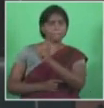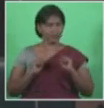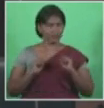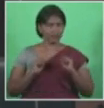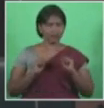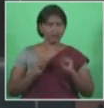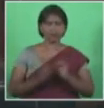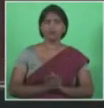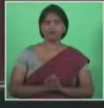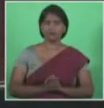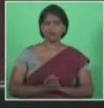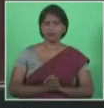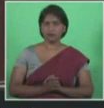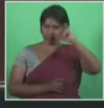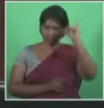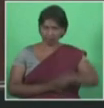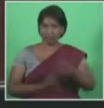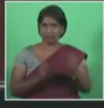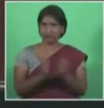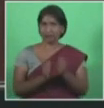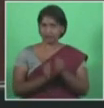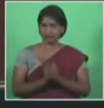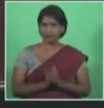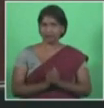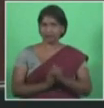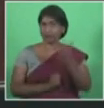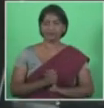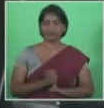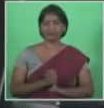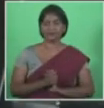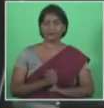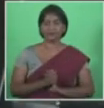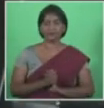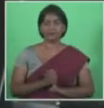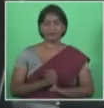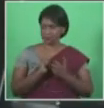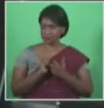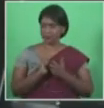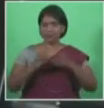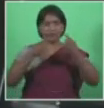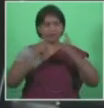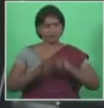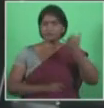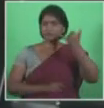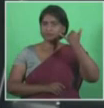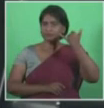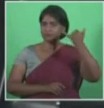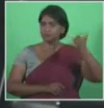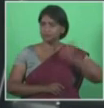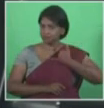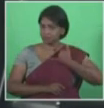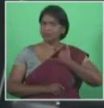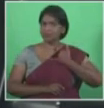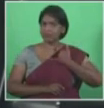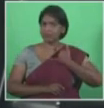ගල් දාන්නේ කියලා. ඒක ඔබතුමා අහන්නේ. දෙකේ වැඩ. දුරකථනයෙන් කතා කරන ඔබ බයිනෝ අහගෙන හිටියද? ගරු කතානායකතුමා මට දුරකථන දුන්නයි